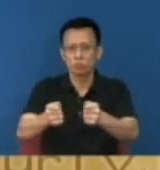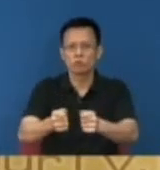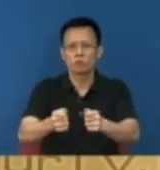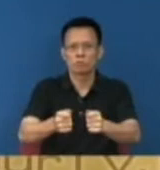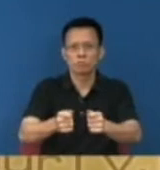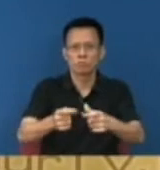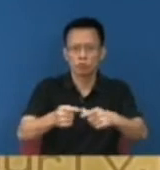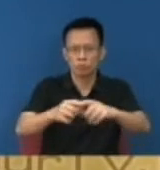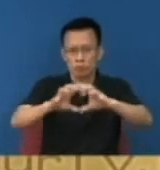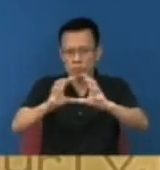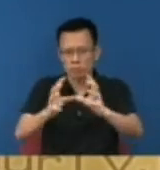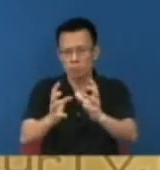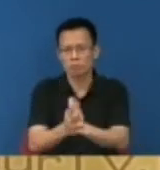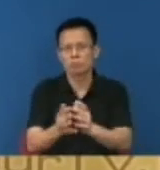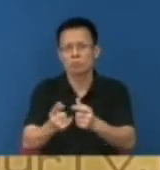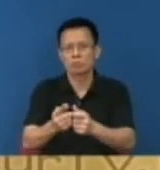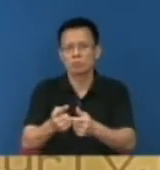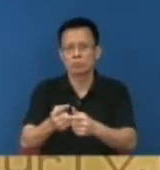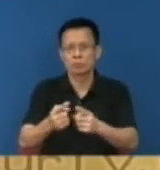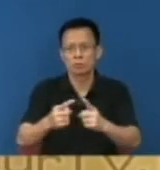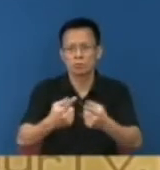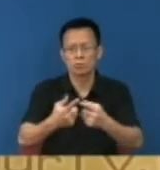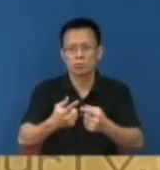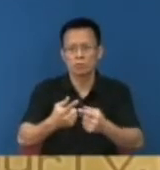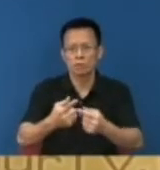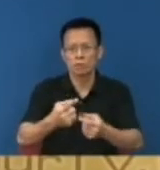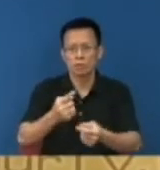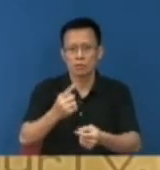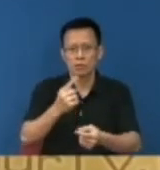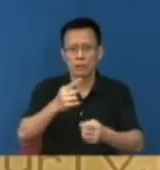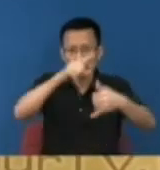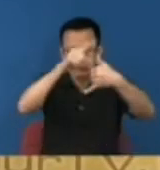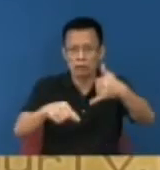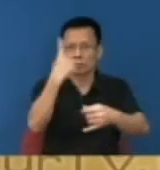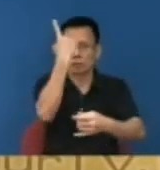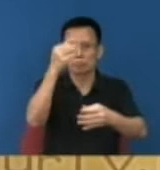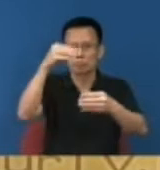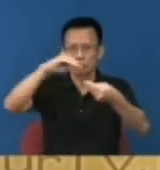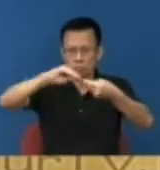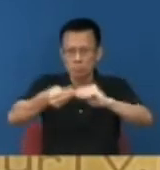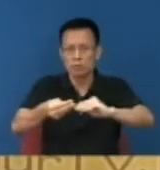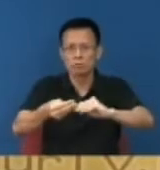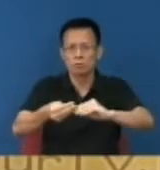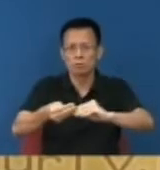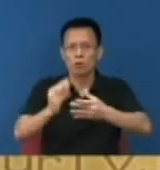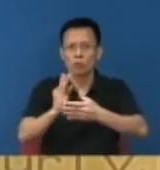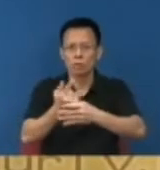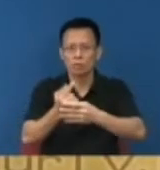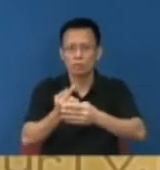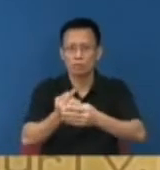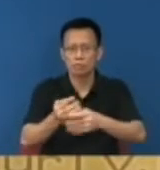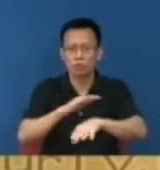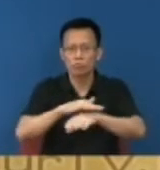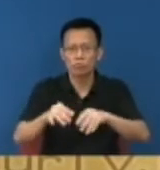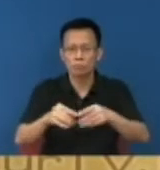公民黨和社會民主連線為香港人提供一個一人一票表達就普選的意見的機